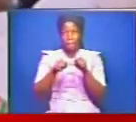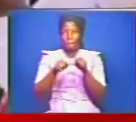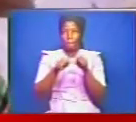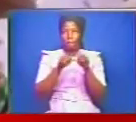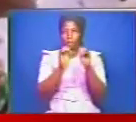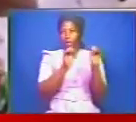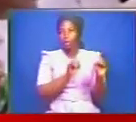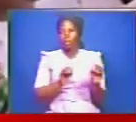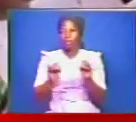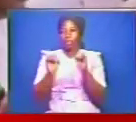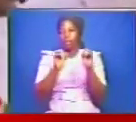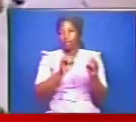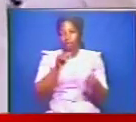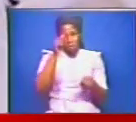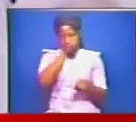Tukumbuke